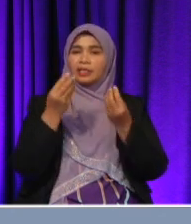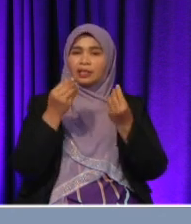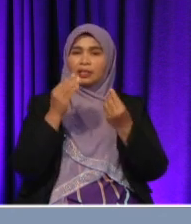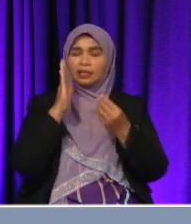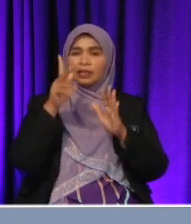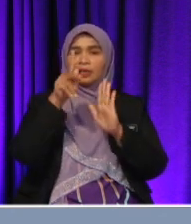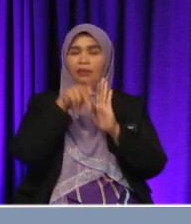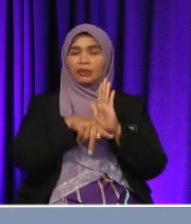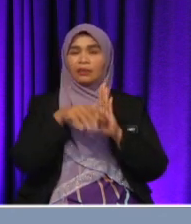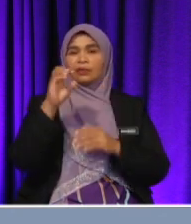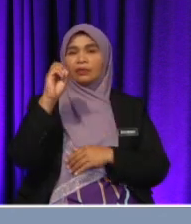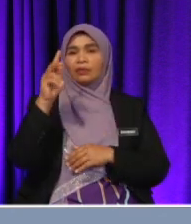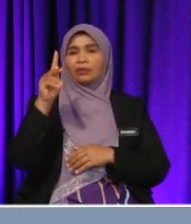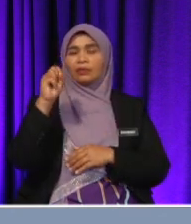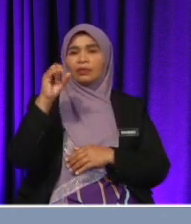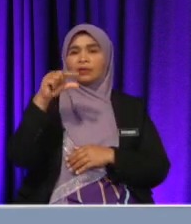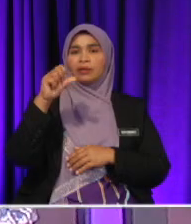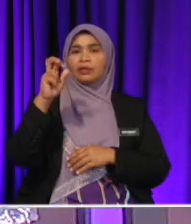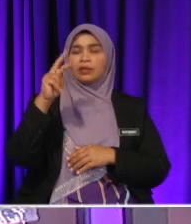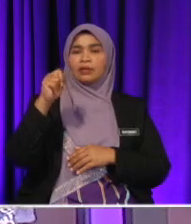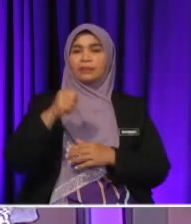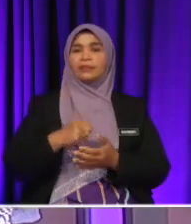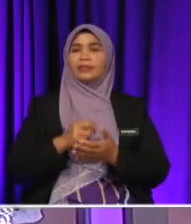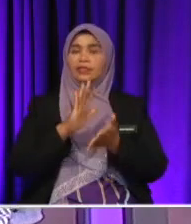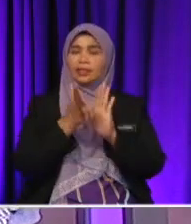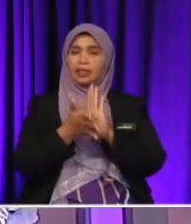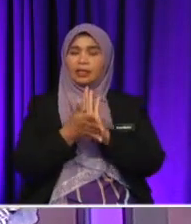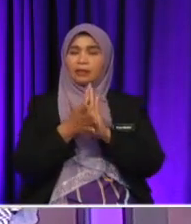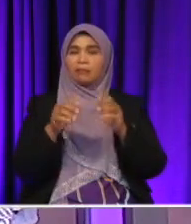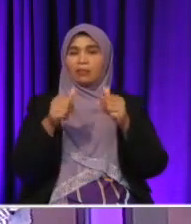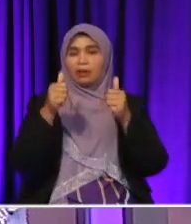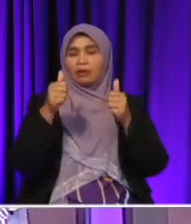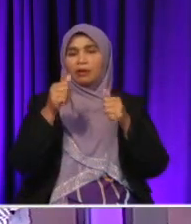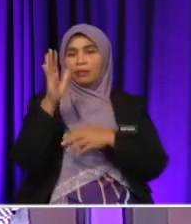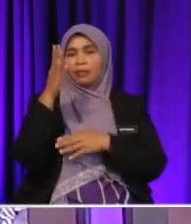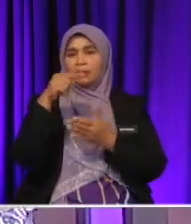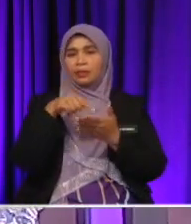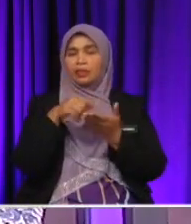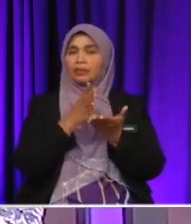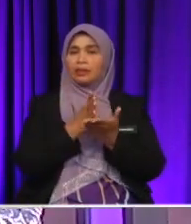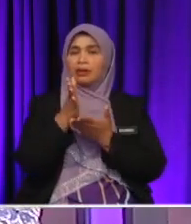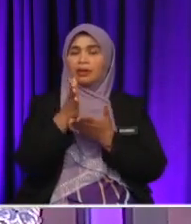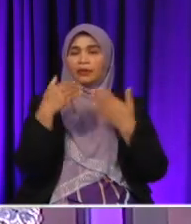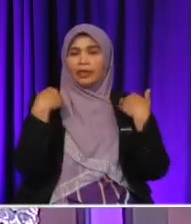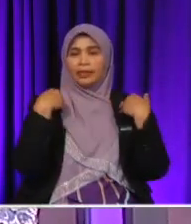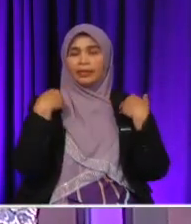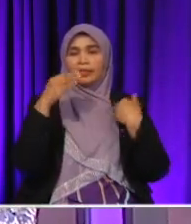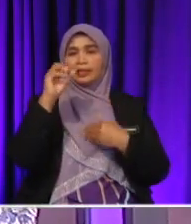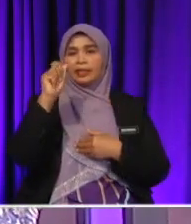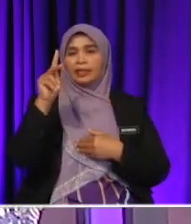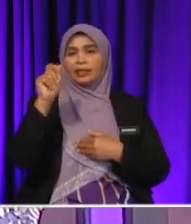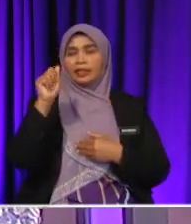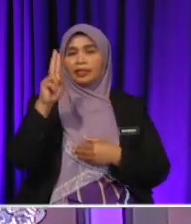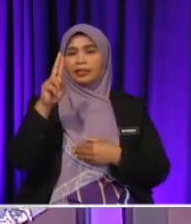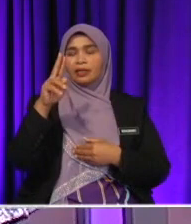oksigen cuma dia berlumpuh ah jadi bagus tak pokok ini gitu terus ada akar-akar nu